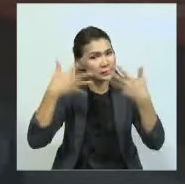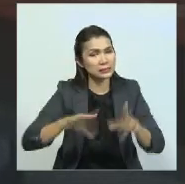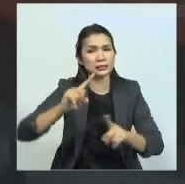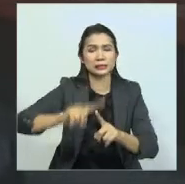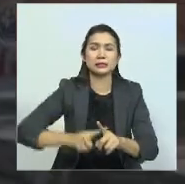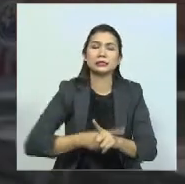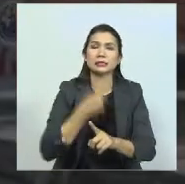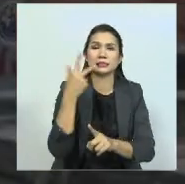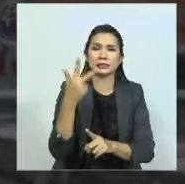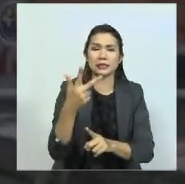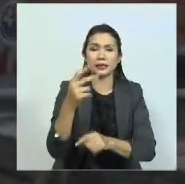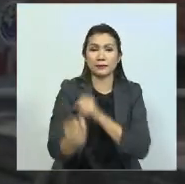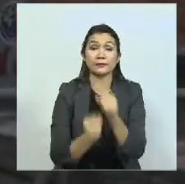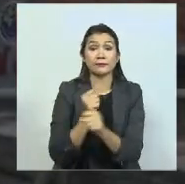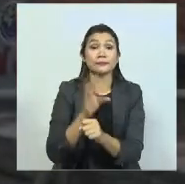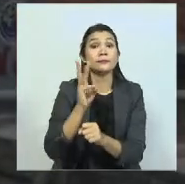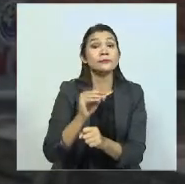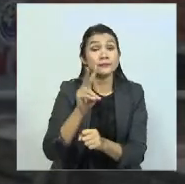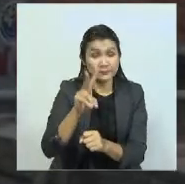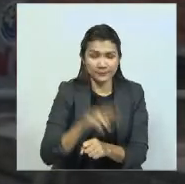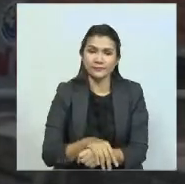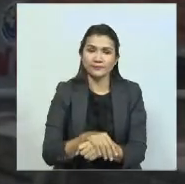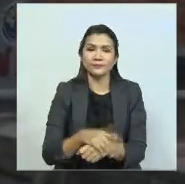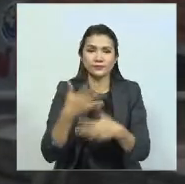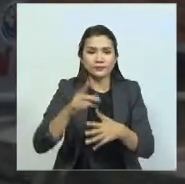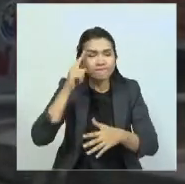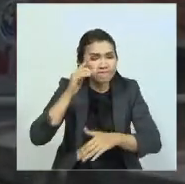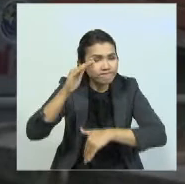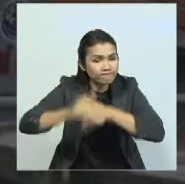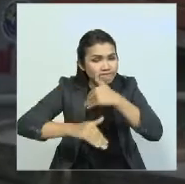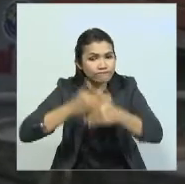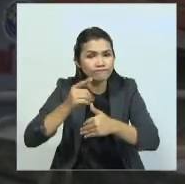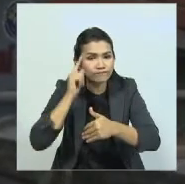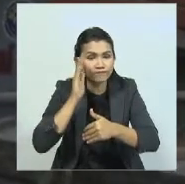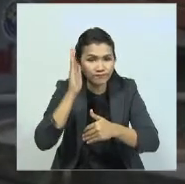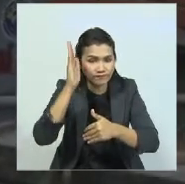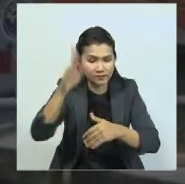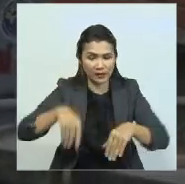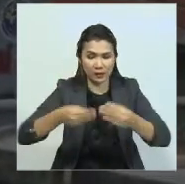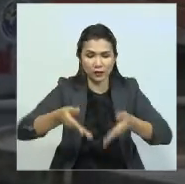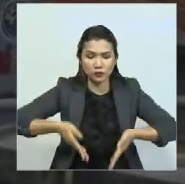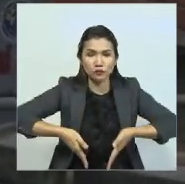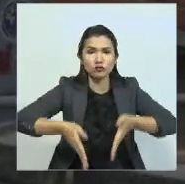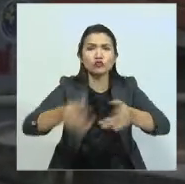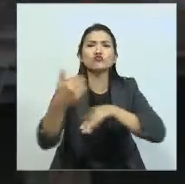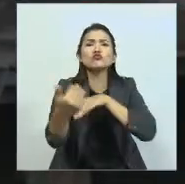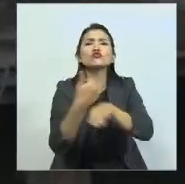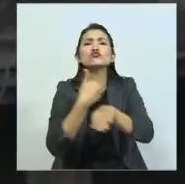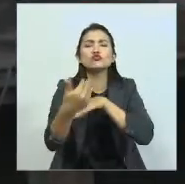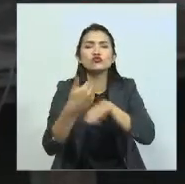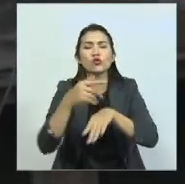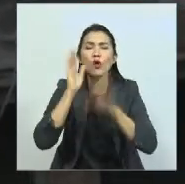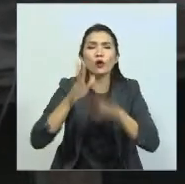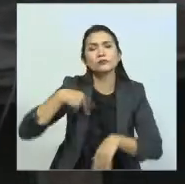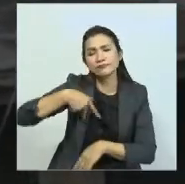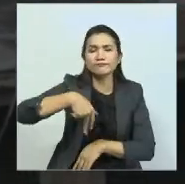มปี2562พร้อมเตรียมพัฒนาในพื้นที่ริมคลององอ่างเนี่ยให้เป็นถนนคนเดินเป็นแหล่งท่องเที่ยวแห่